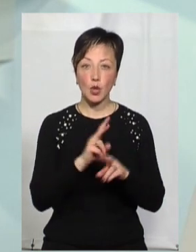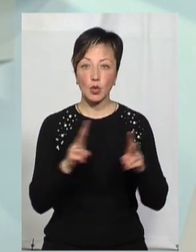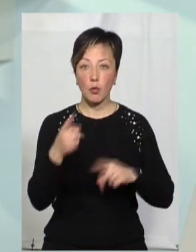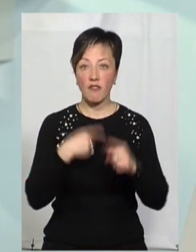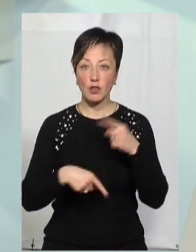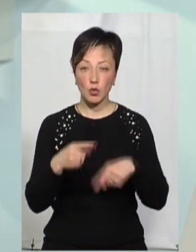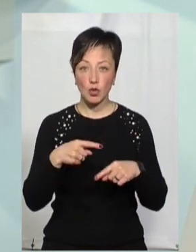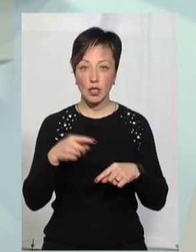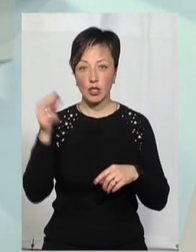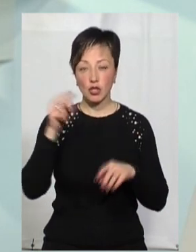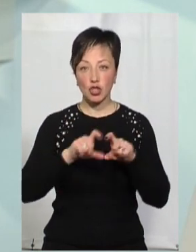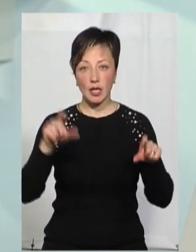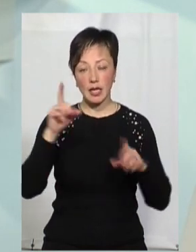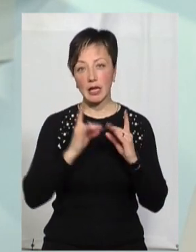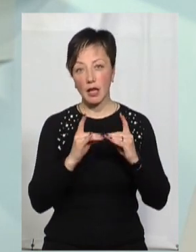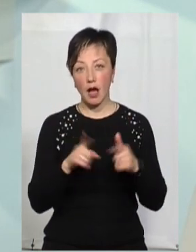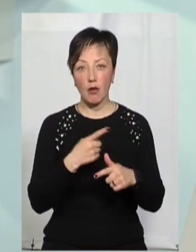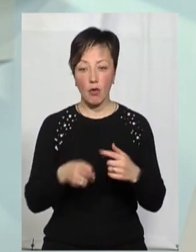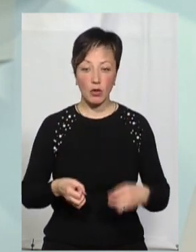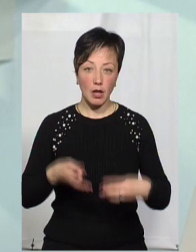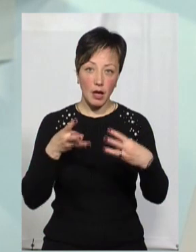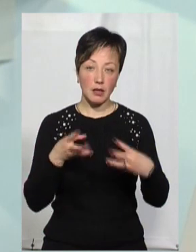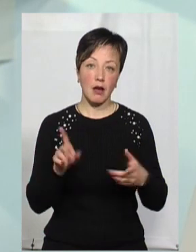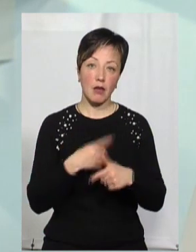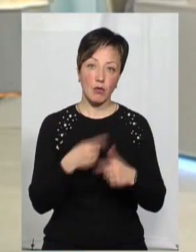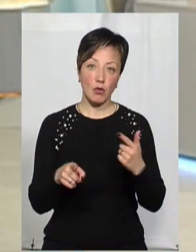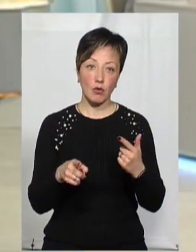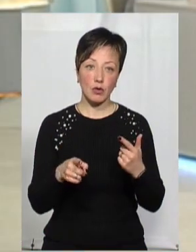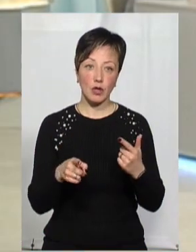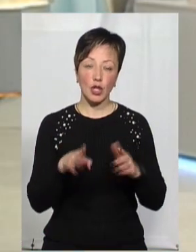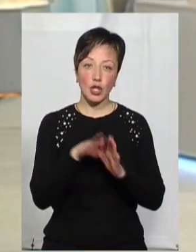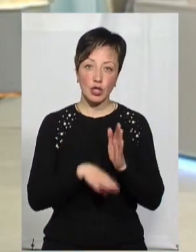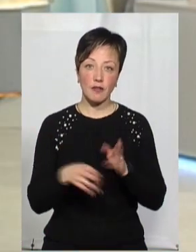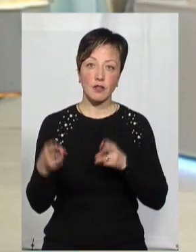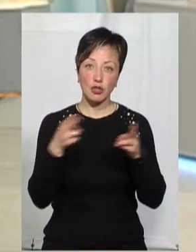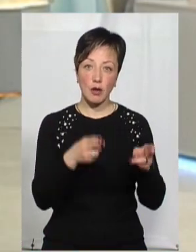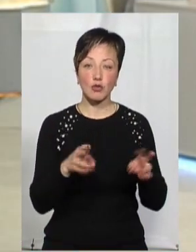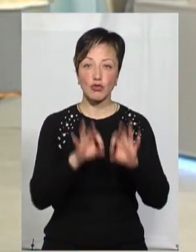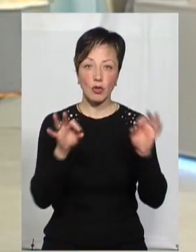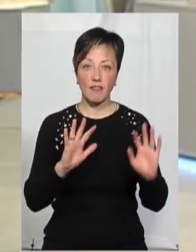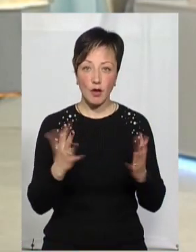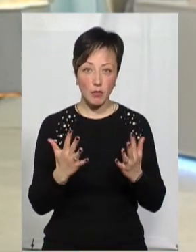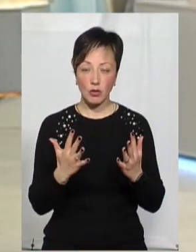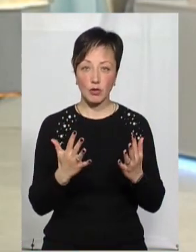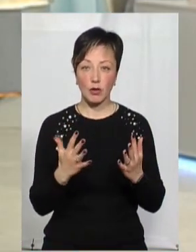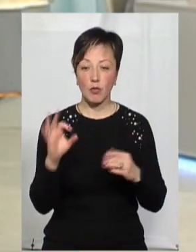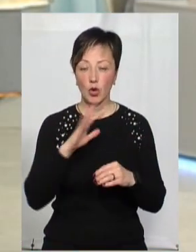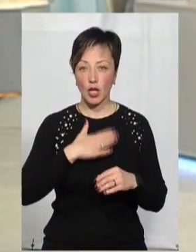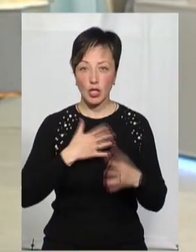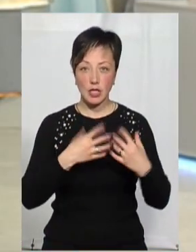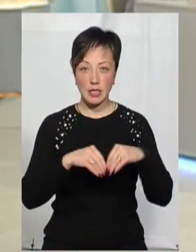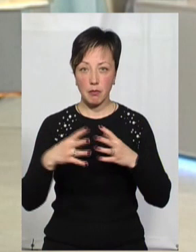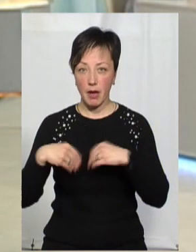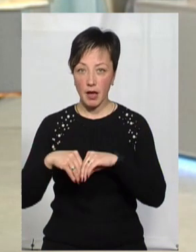хто повернулися з шкіл-інтернатів, ми їх або в онлайні, якщо є, або якщо там трошки гірше, ми туди виїжджаємо, жоден випадок стосовно наших